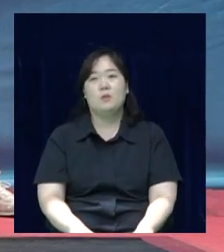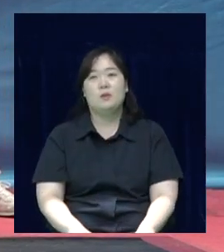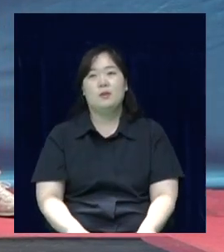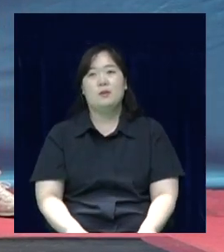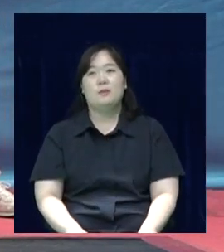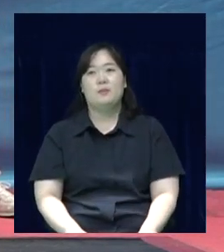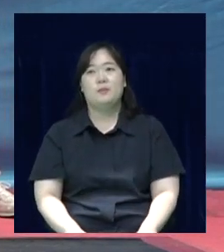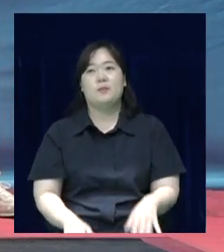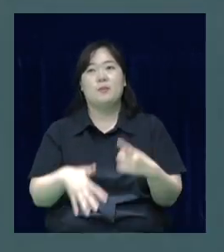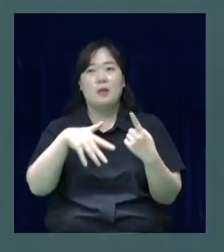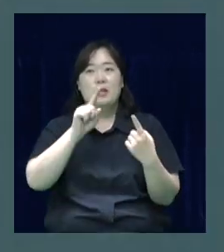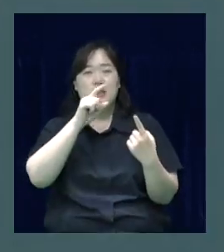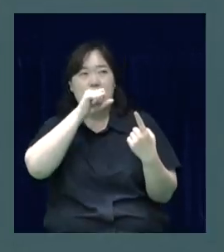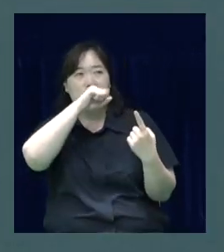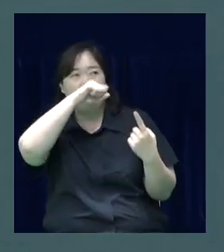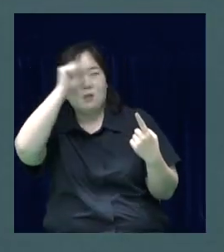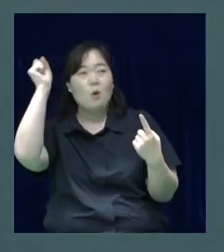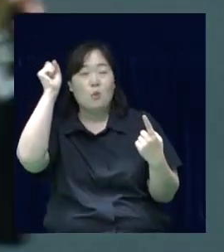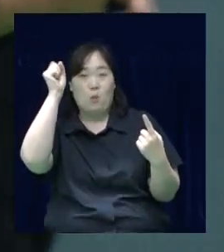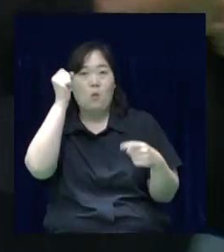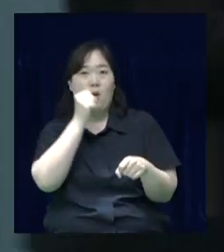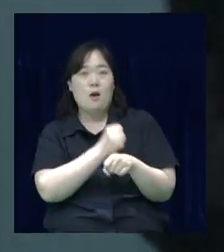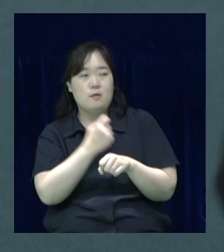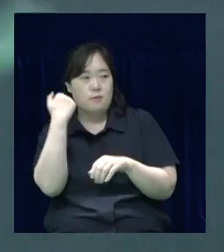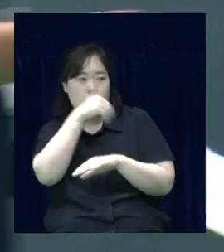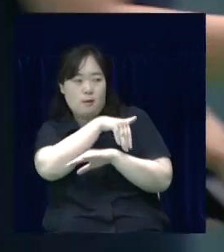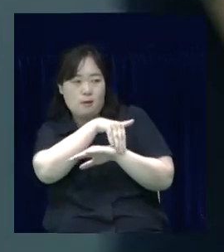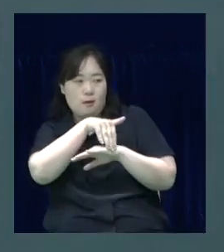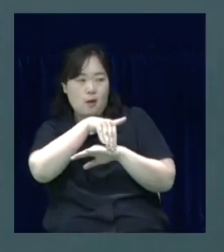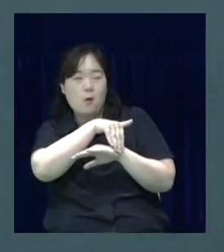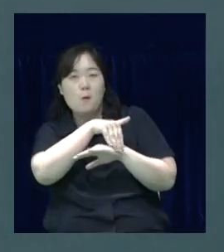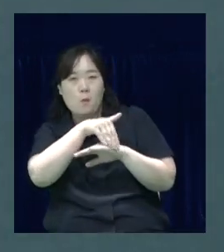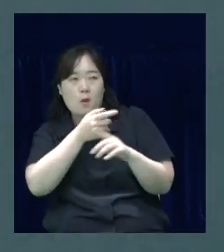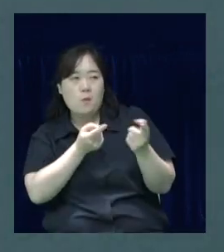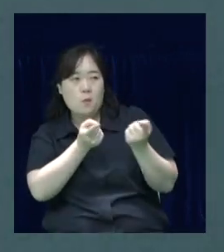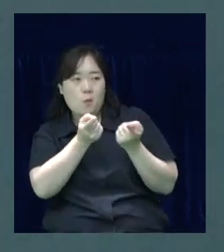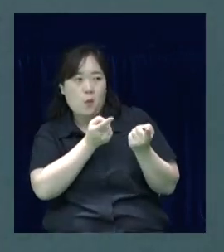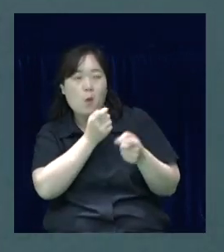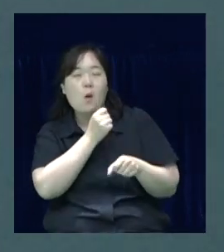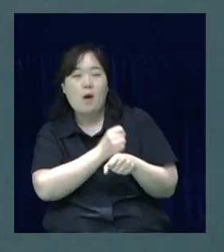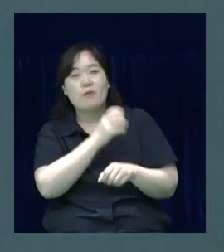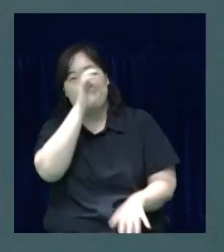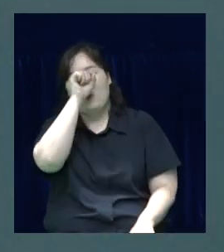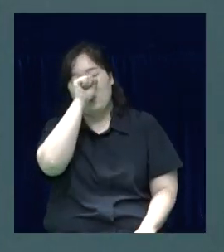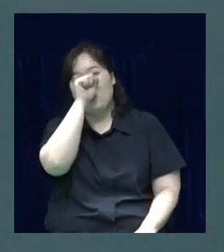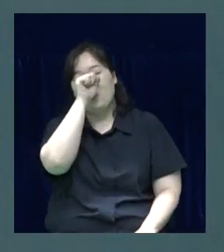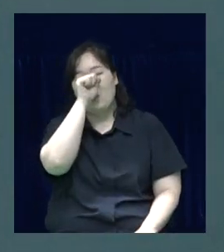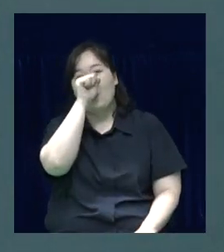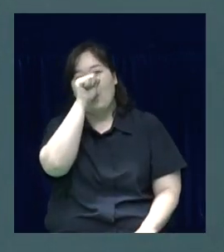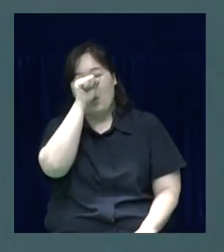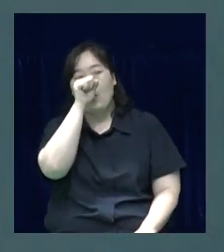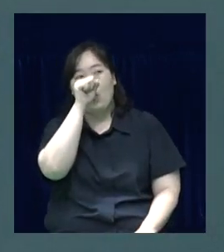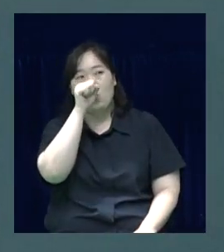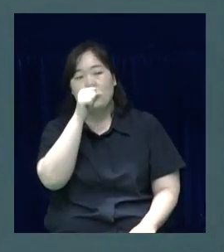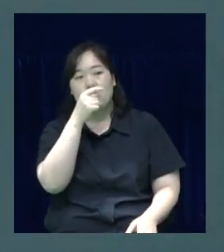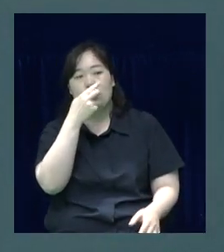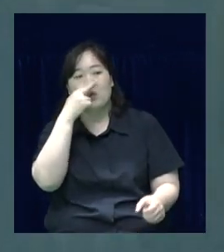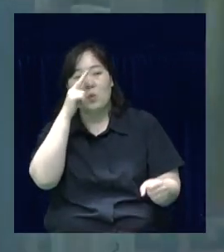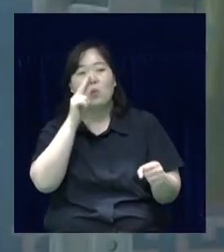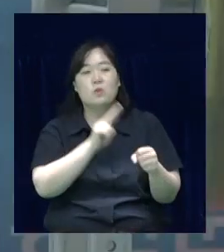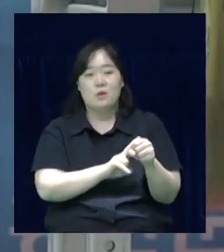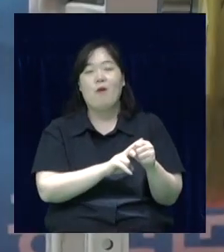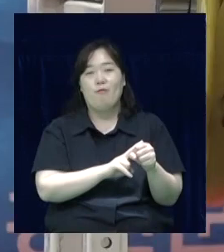기록을 성공하는 것이 굉장히 어떤 전략에 주요합니다. 네. 그래야지만이 2차, 3차에서 자신의 기록이나 신기록에 도전할 수